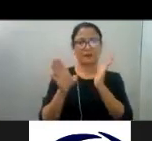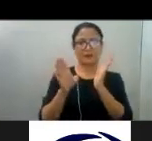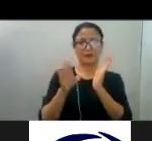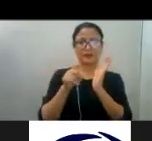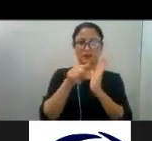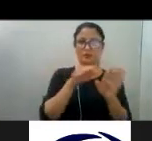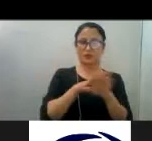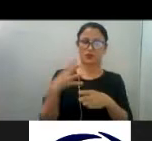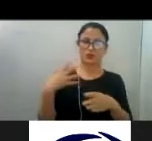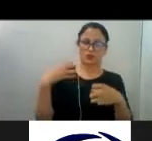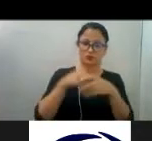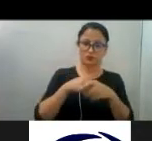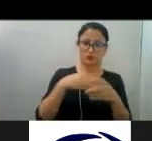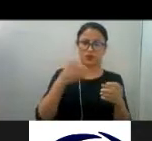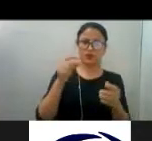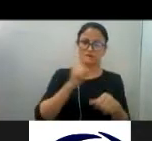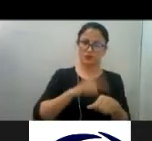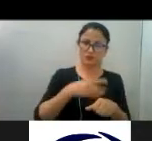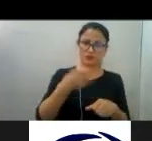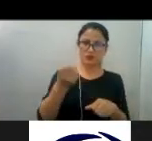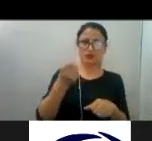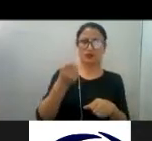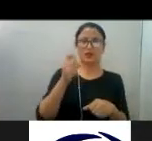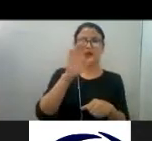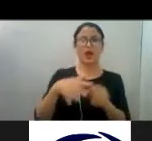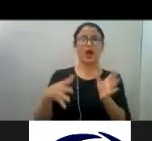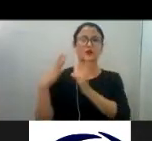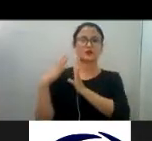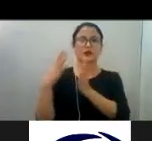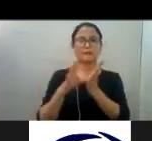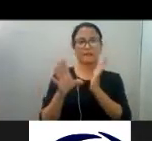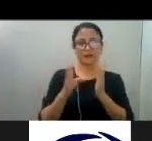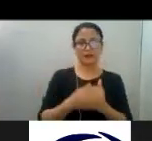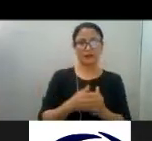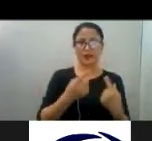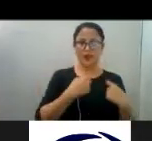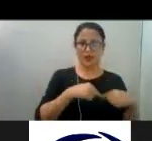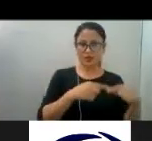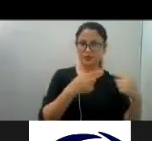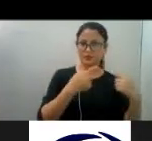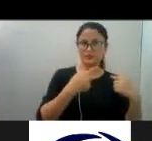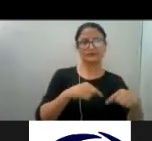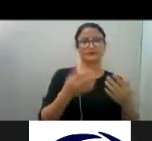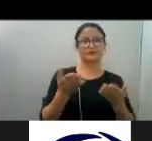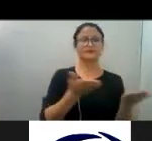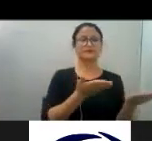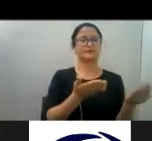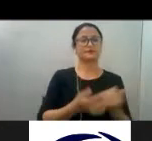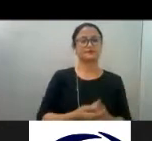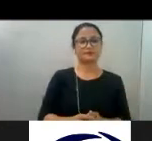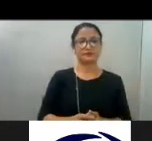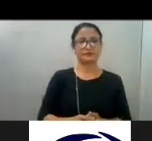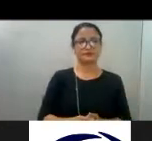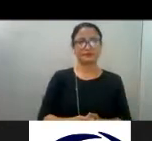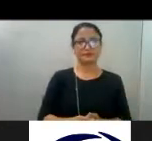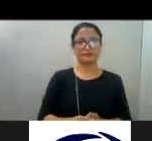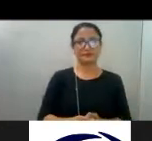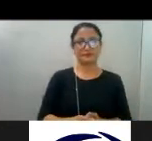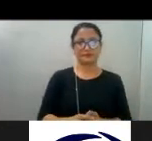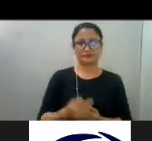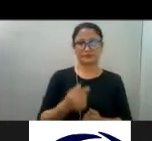यो उपस्थितिको लागि, यो समयको लागि आयोजकको तर्फबाट हार्दिक स्वागत व्यक्त गर्न चाहन्छु